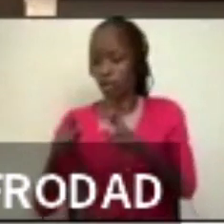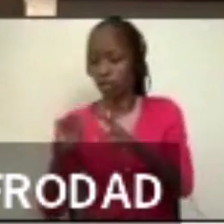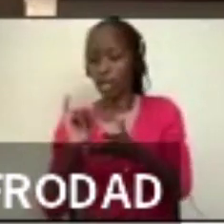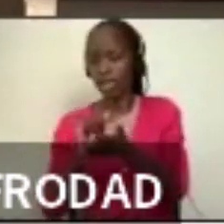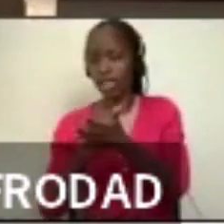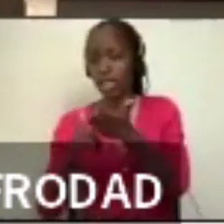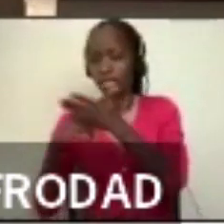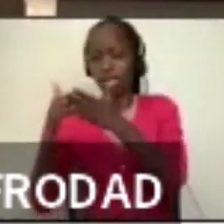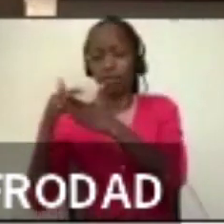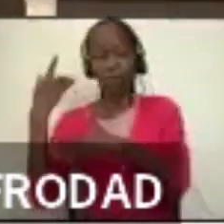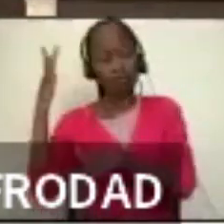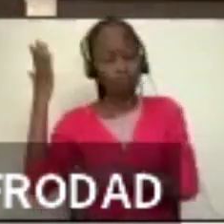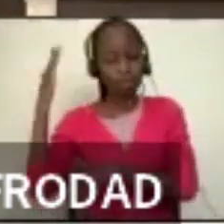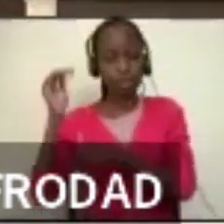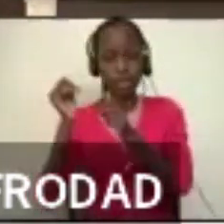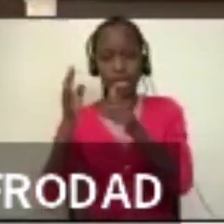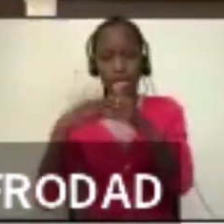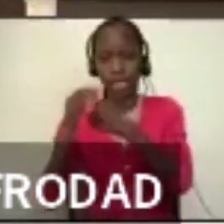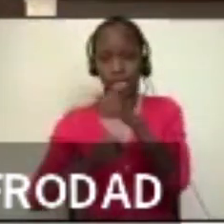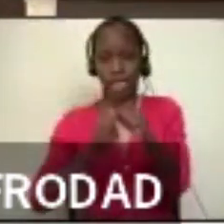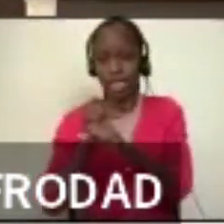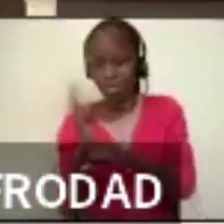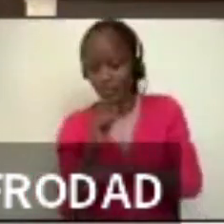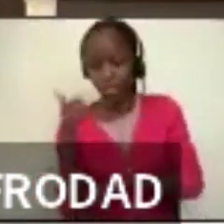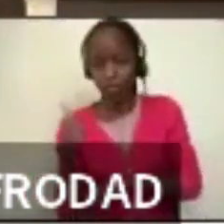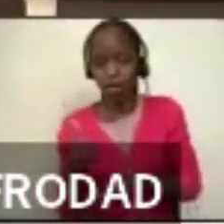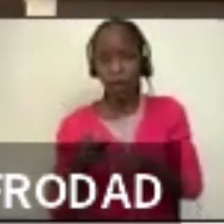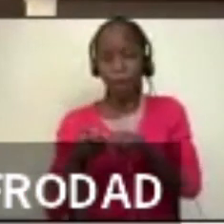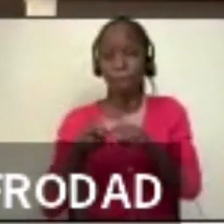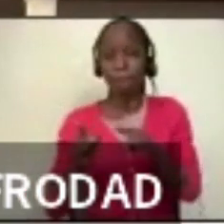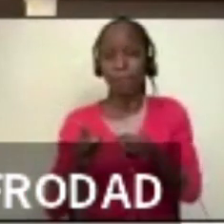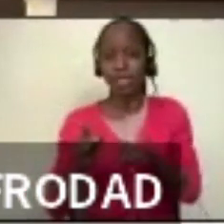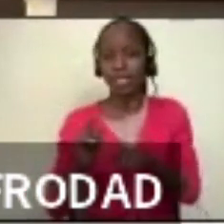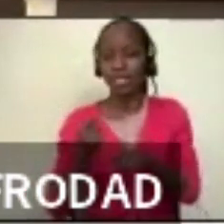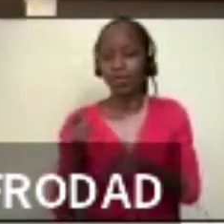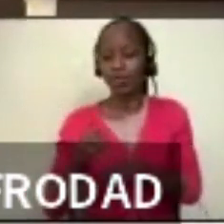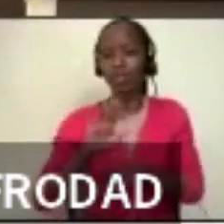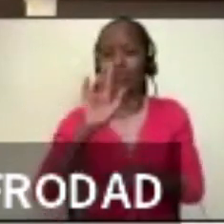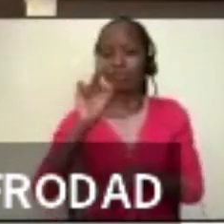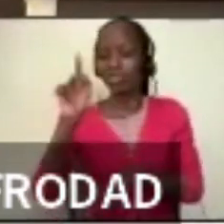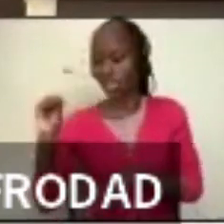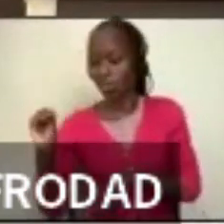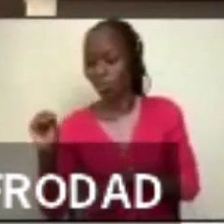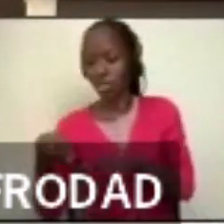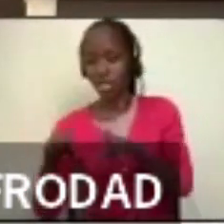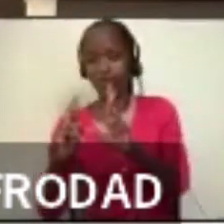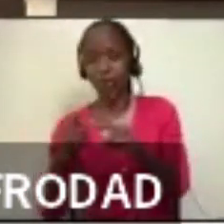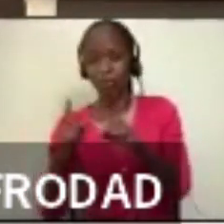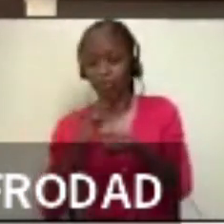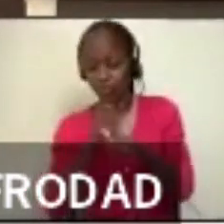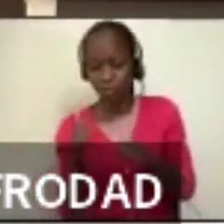Elle n'est toujours pas achevée, elle fait 5 km. Elle n'est toujours pas achevée, c'est toujours la même société qui travaille